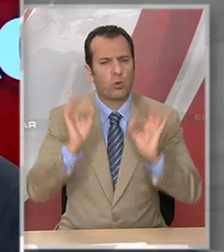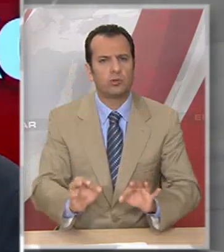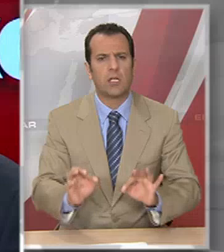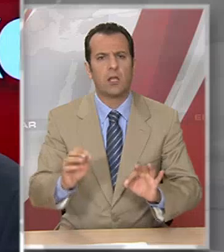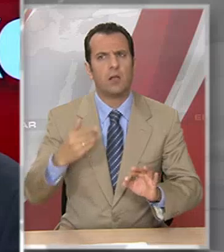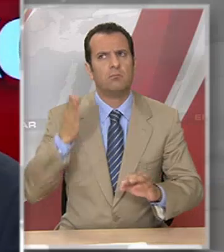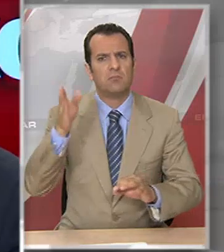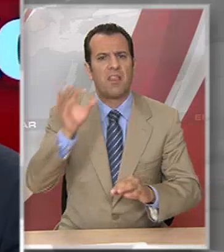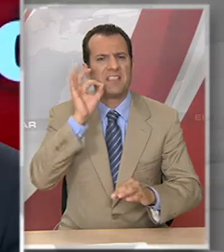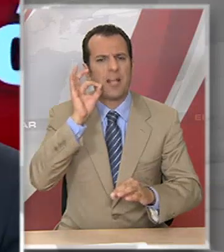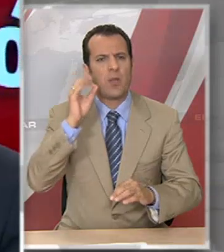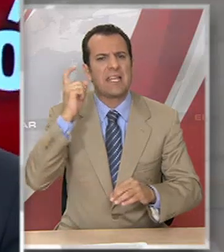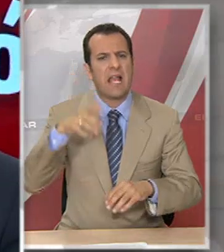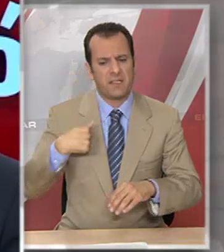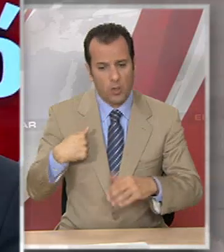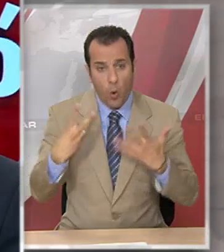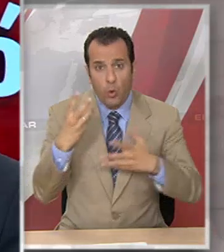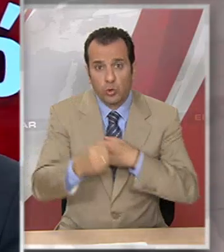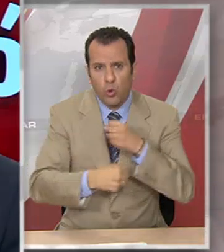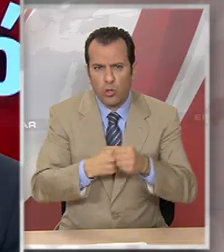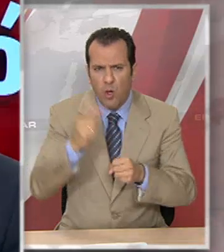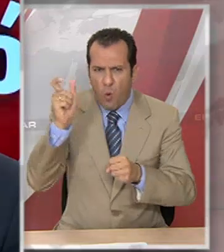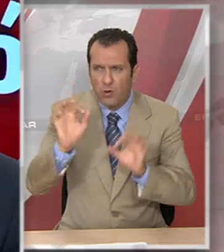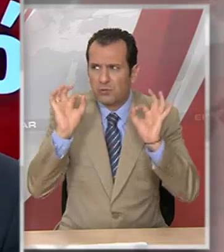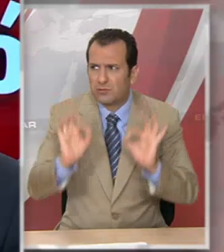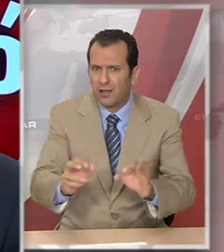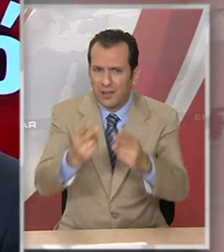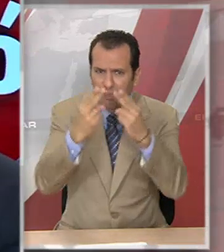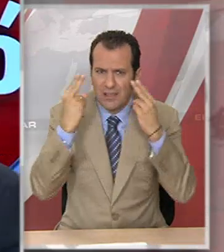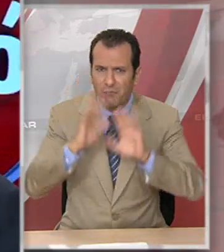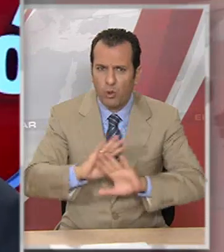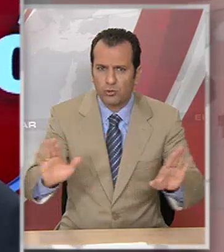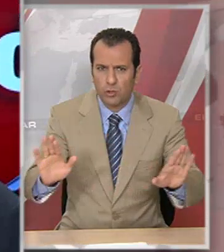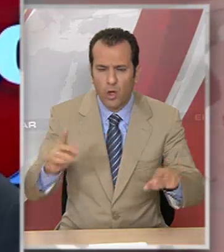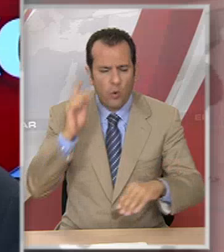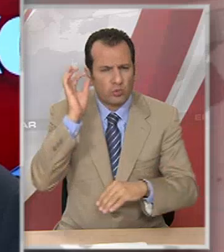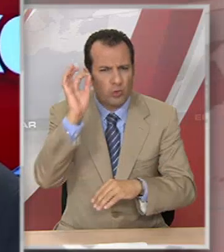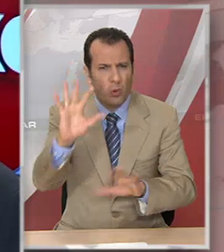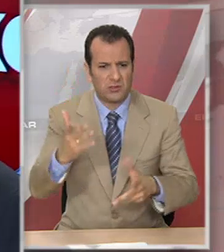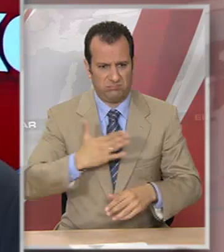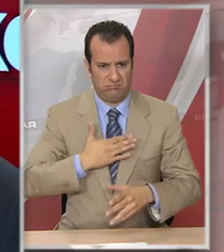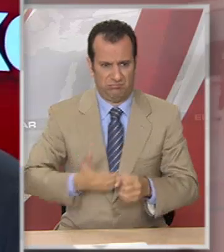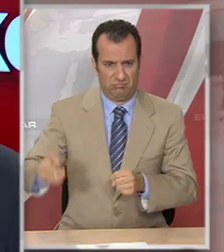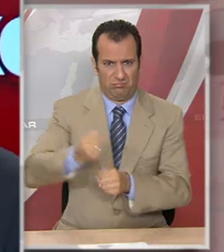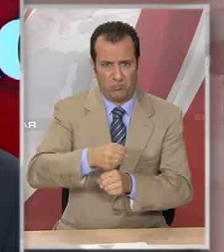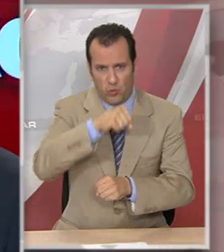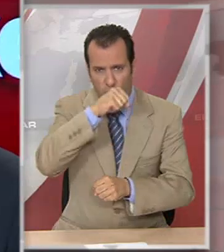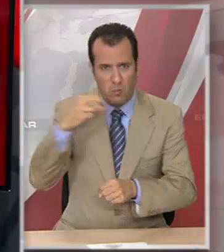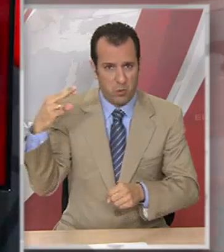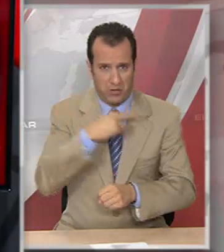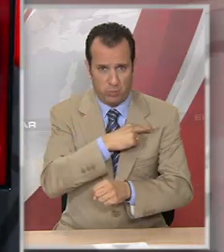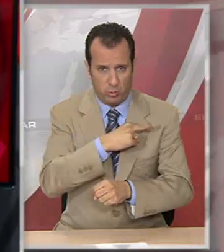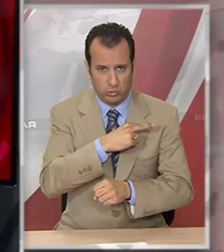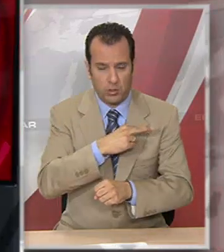άνθρωπος. Δεν έχει καταλάβει ότι το ζητούμενο και η επιδίωξη δεν είναι να γίνω πρωθυπουργός. Σαφώς με βάση